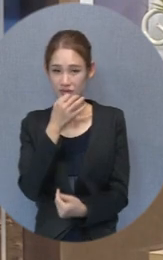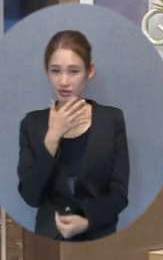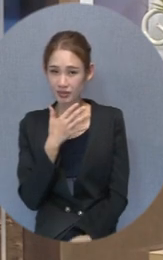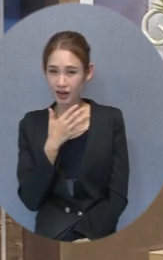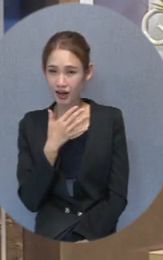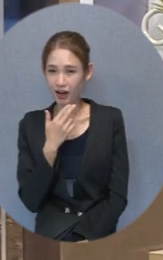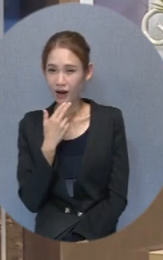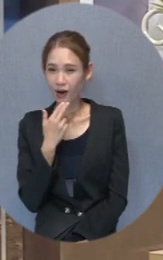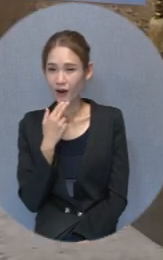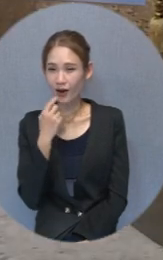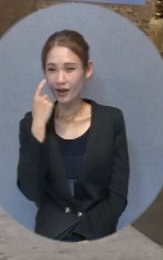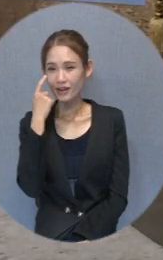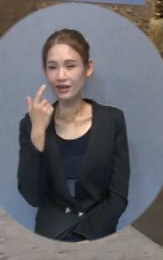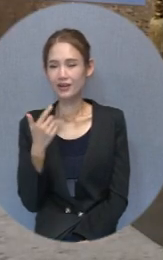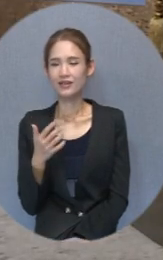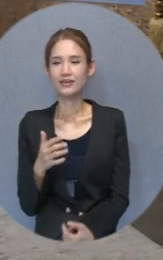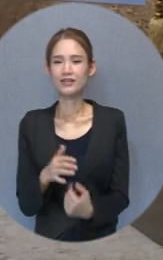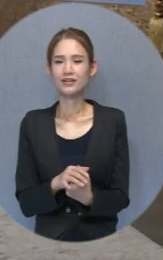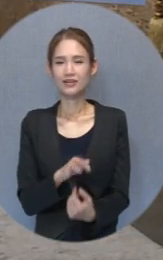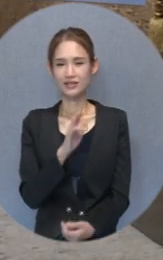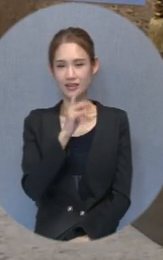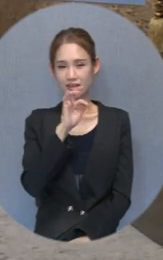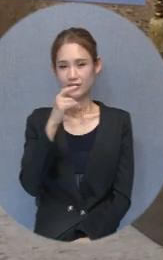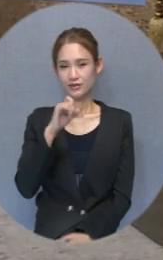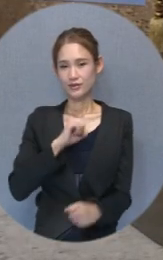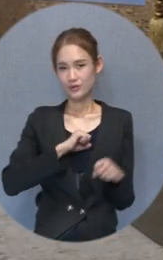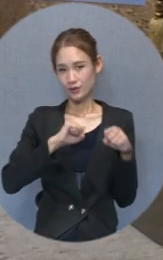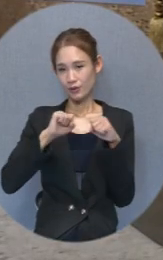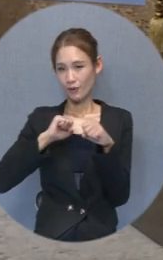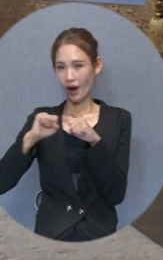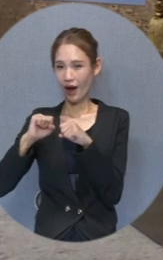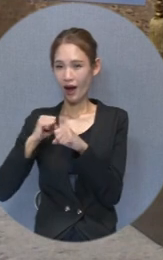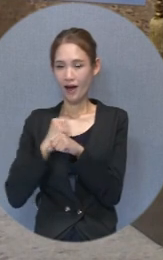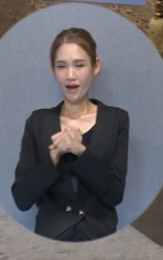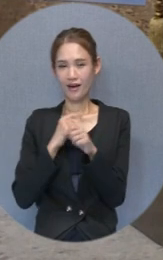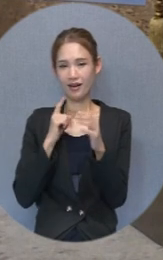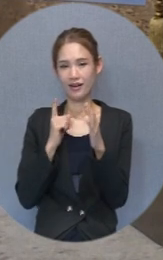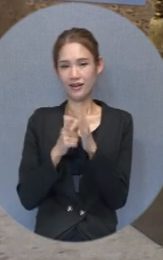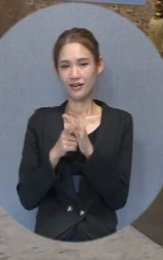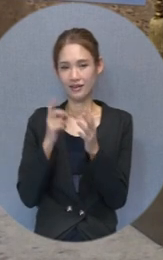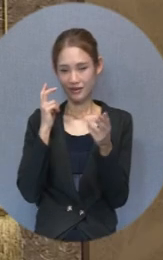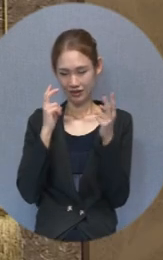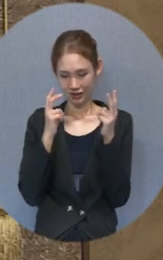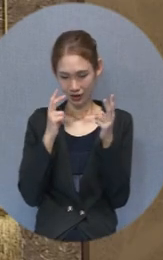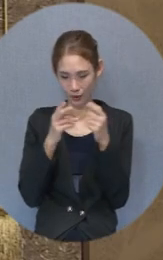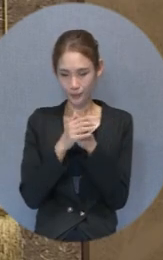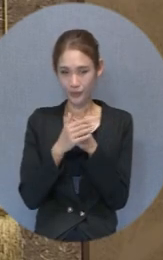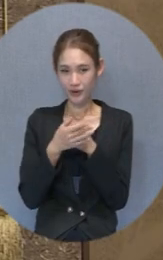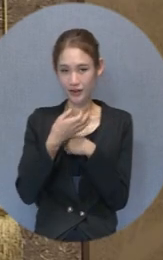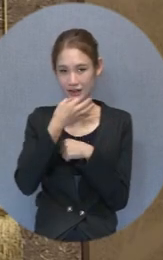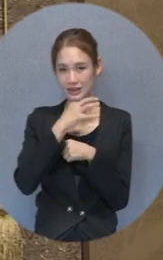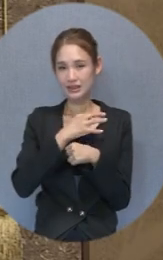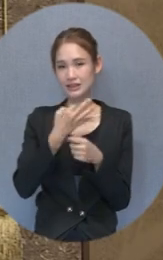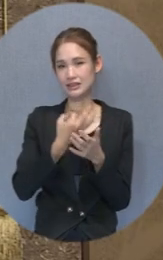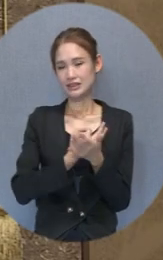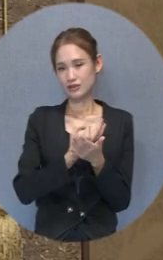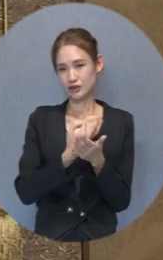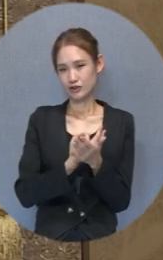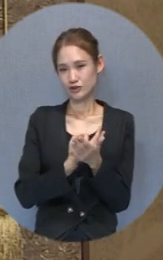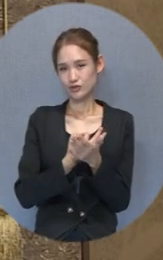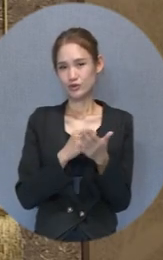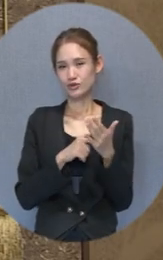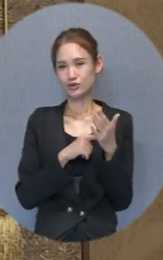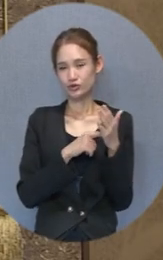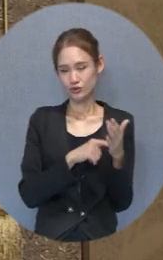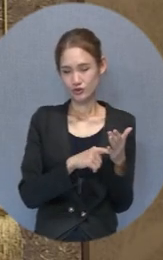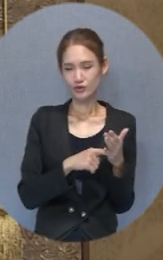힘듦은 없으신지. 담심포로 활동을 했을 때는요. 이렇게 기업이니까 네. 이윤 추구가